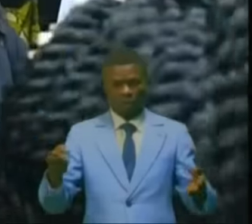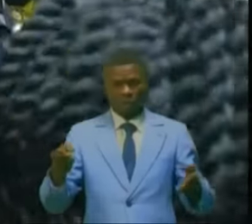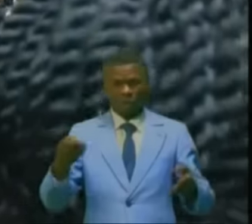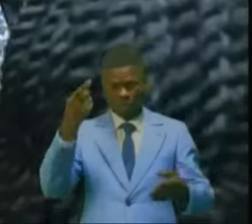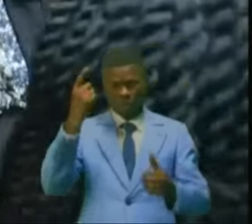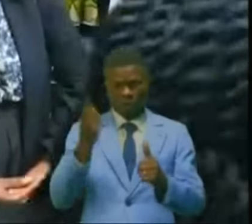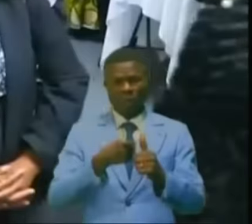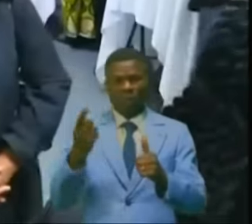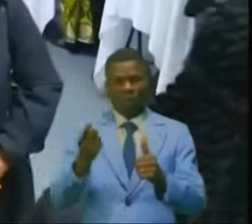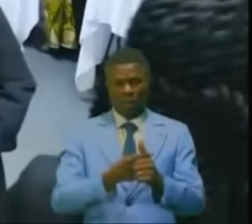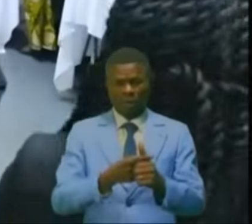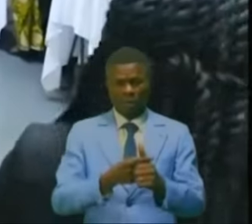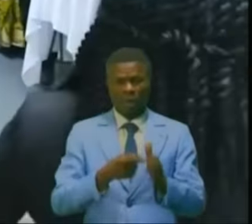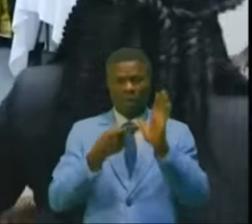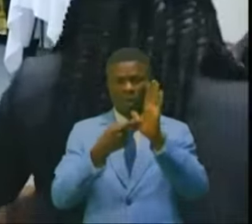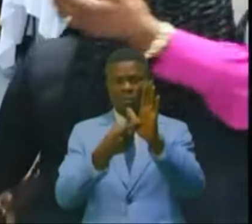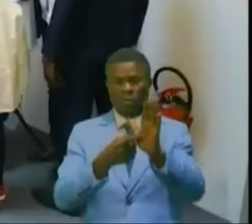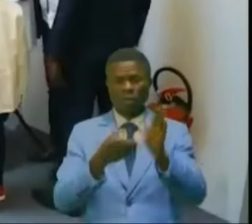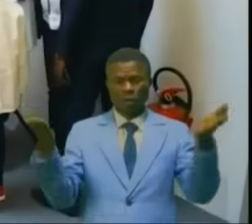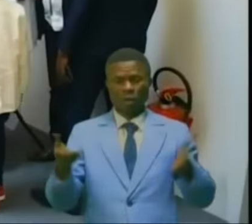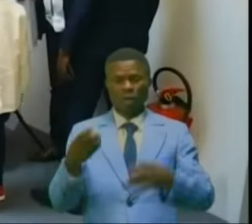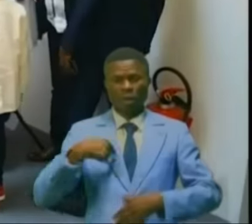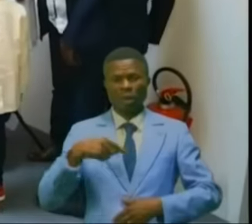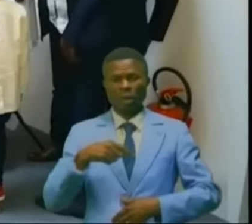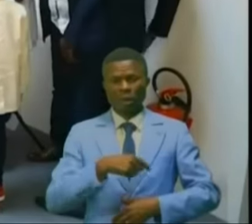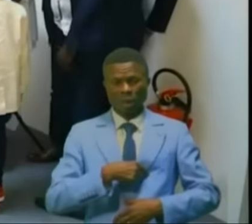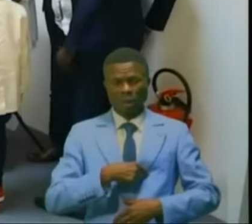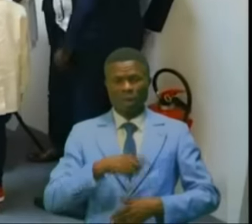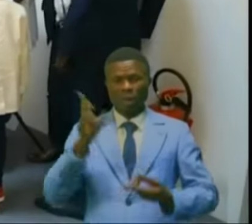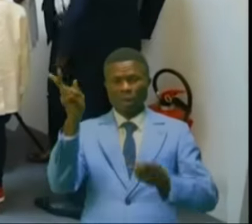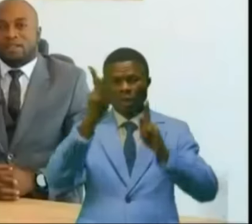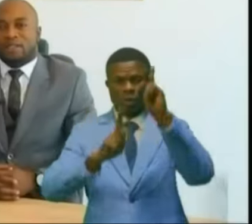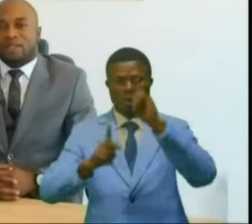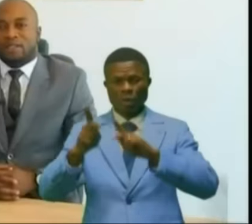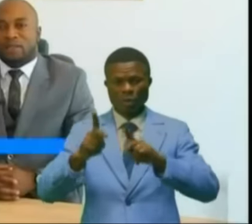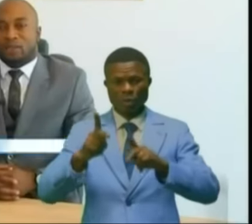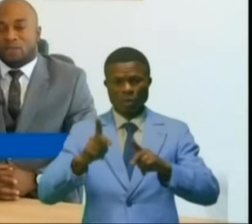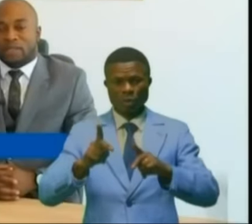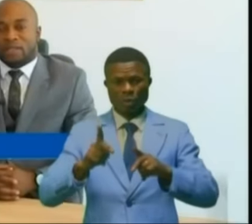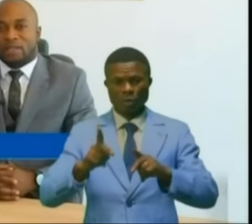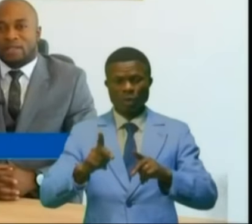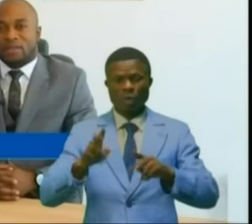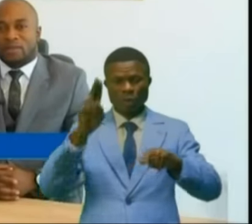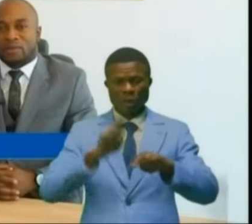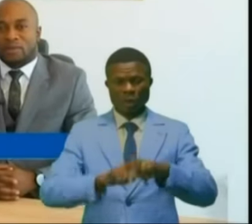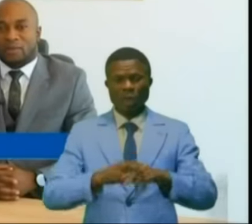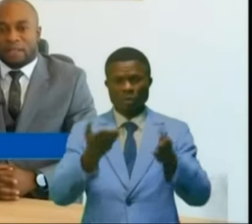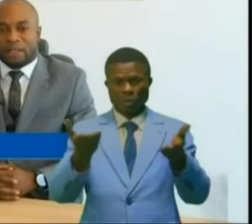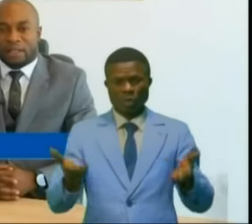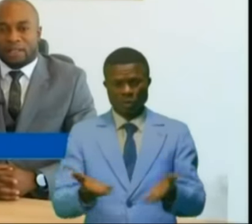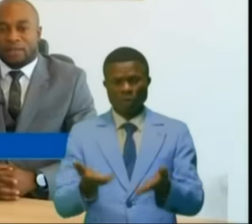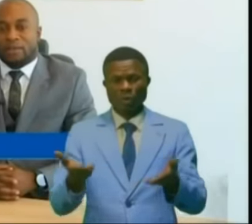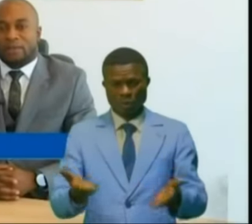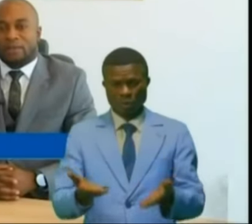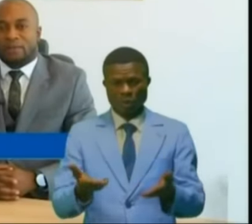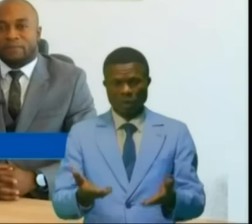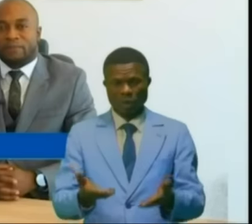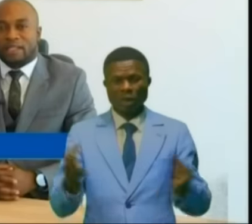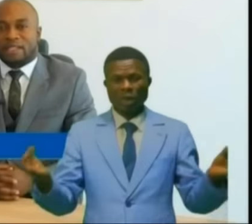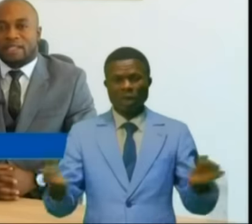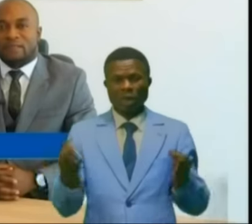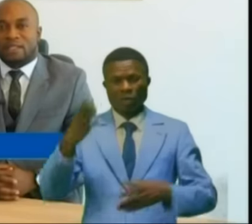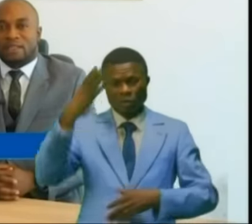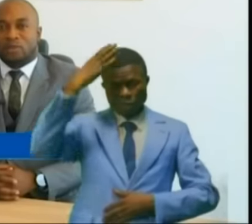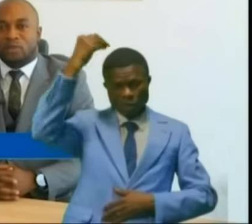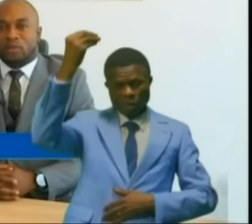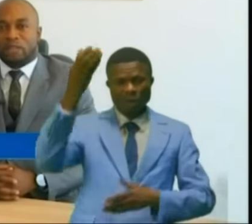d'abord marquer notre présence, dire à nos compatriotes qui sont concernés justement par